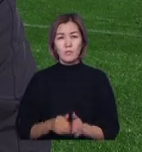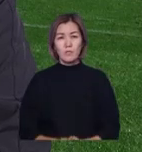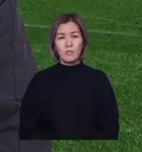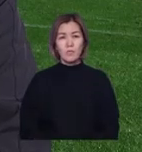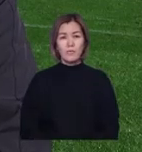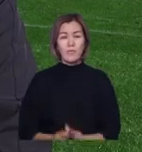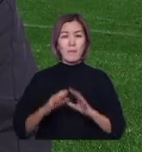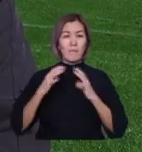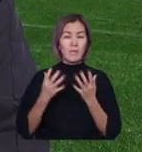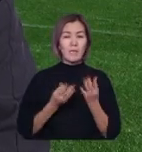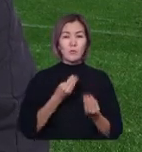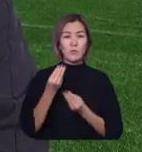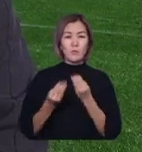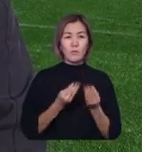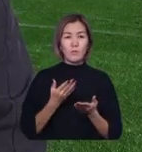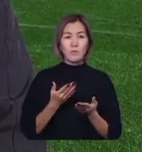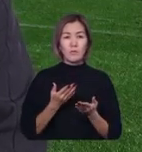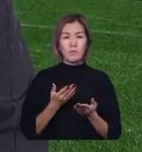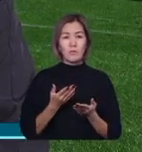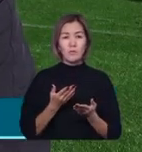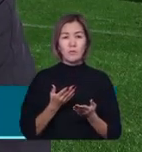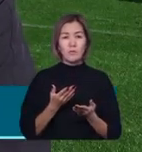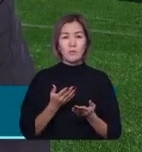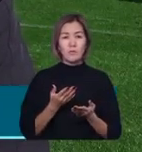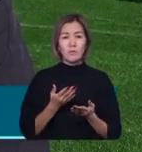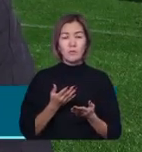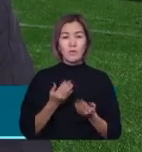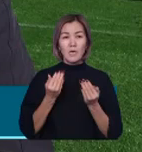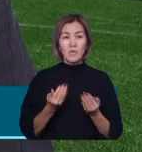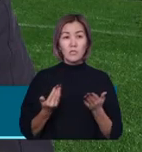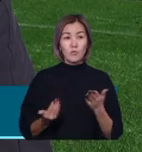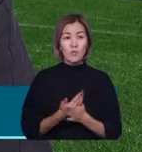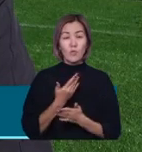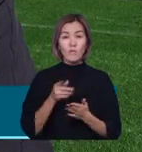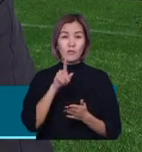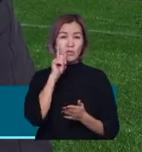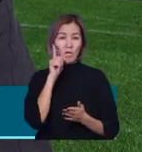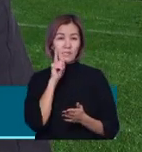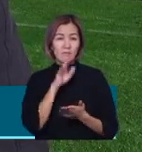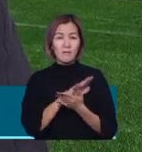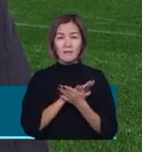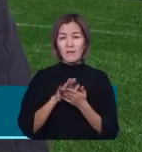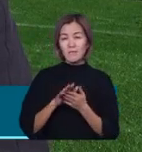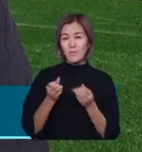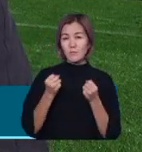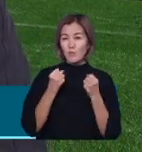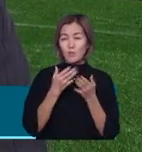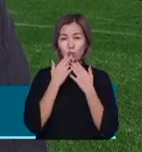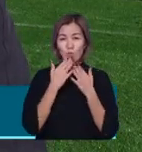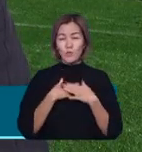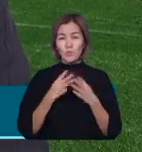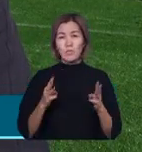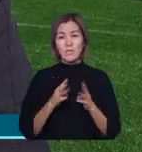ойнап жүргенде, бір шаңда ойнап жүретін, тепкен добы көрінбейтін. Қазір мындай заманауи стадион салғаннан кейін біздің спортқа деген балалардың саны